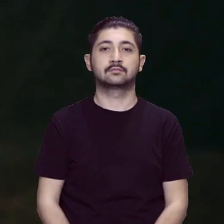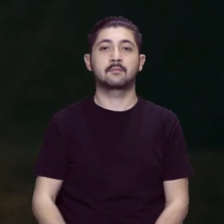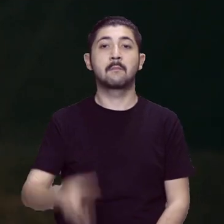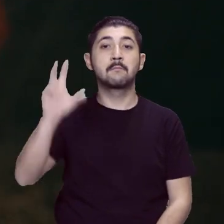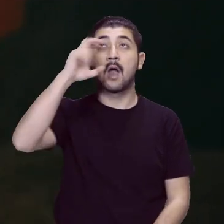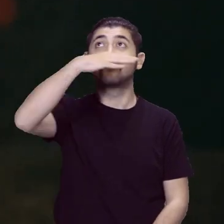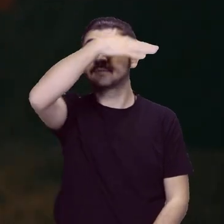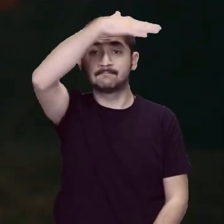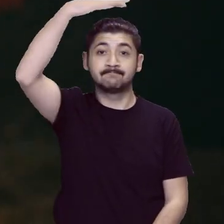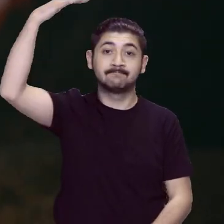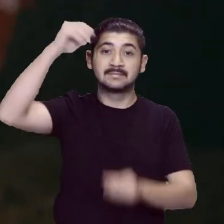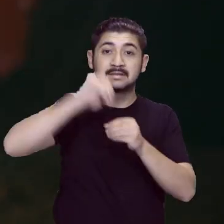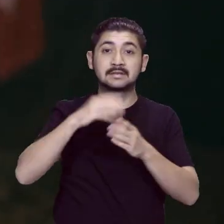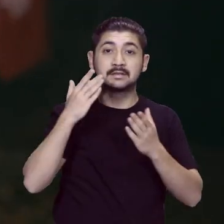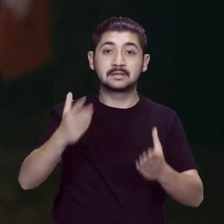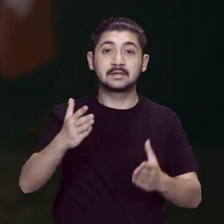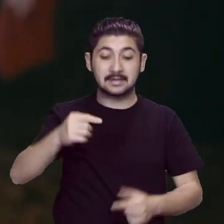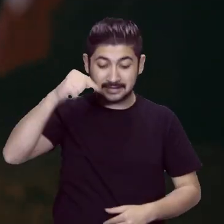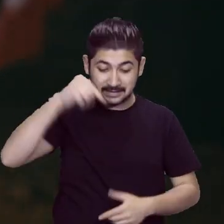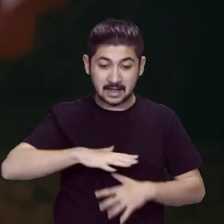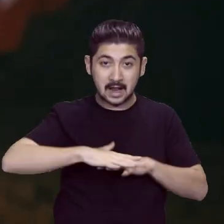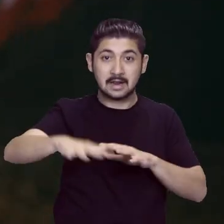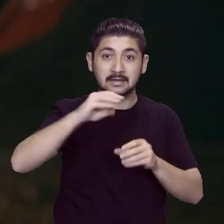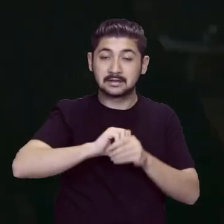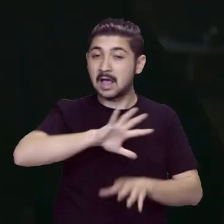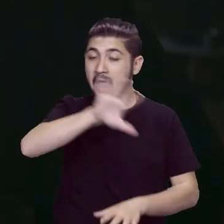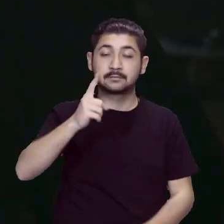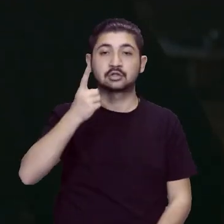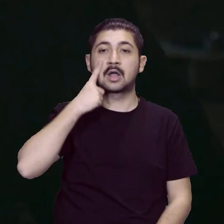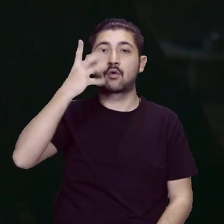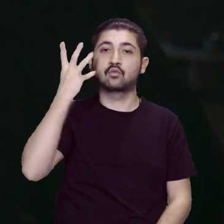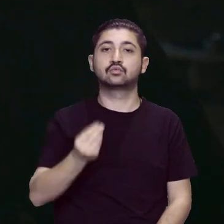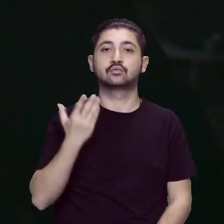Mavi gök, Yağız yer bu övüncün şahidi olsun.